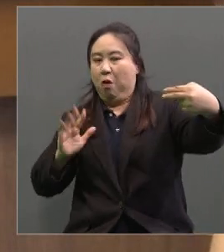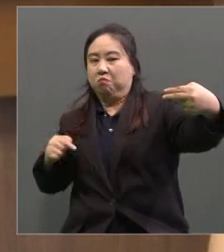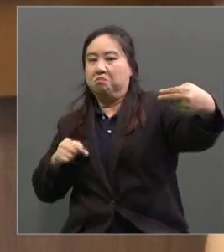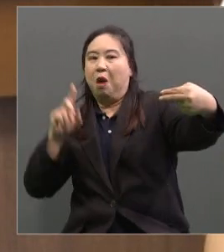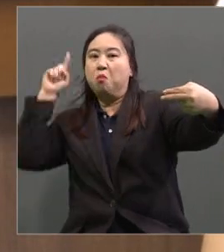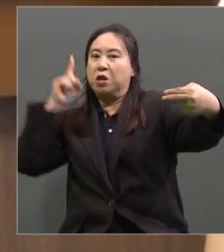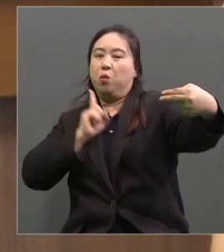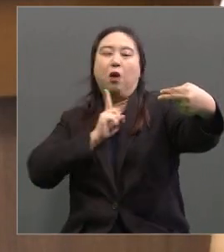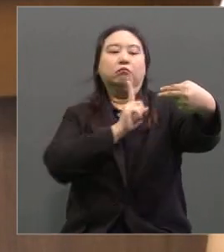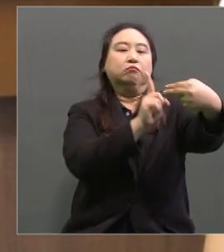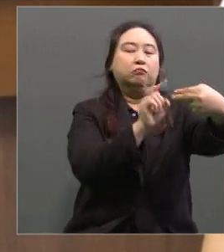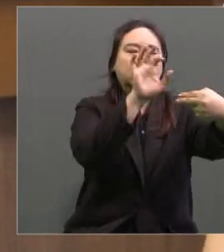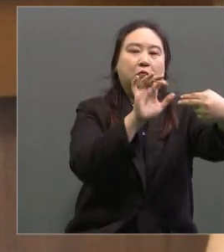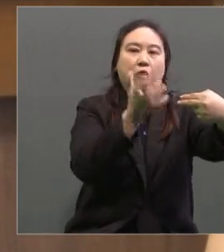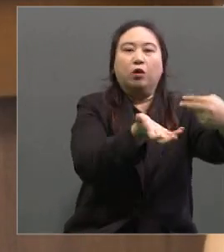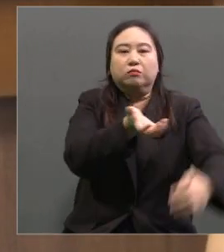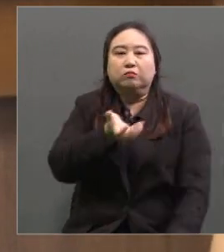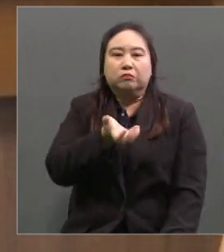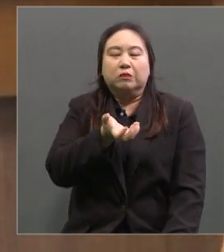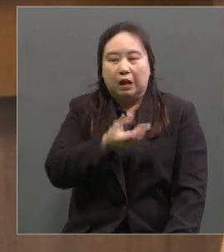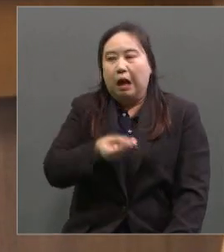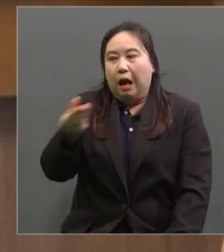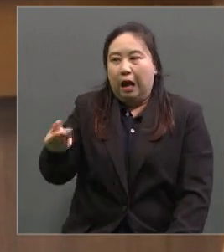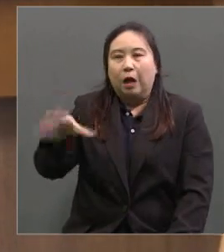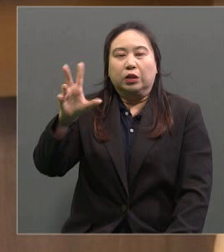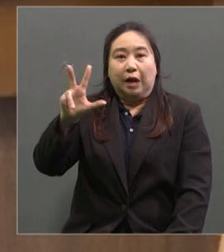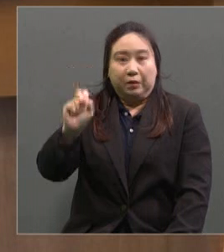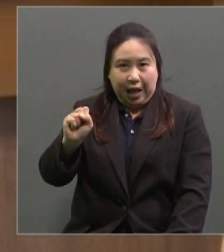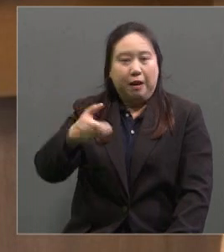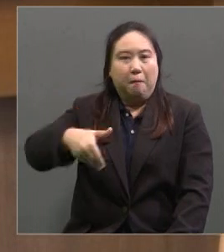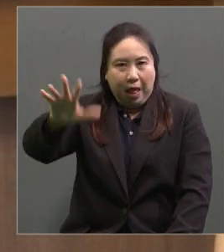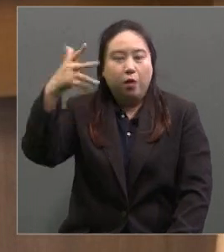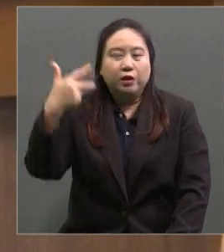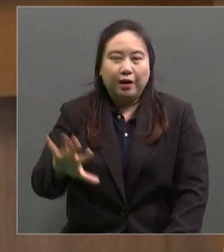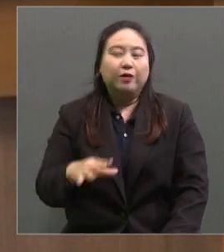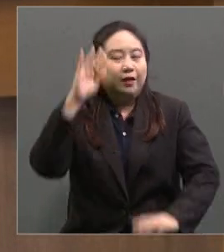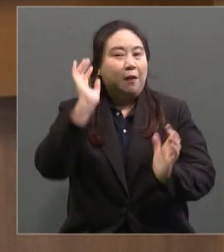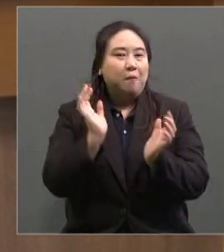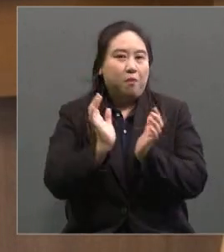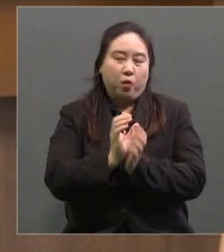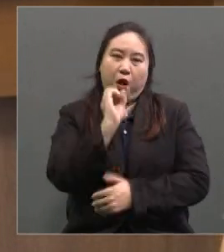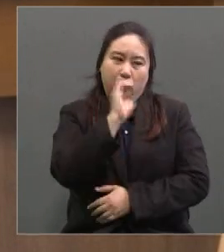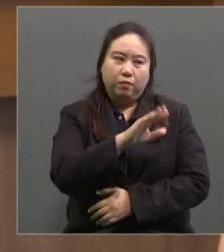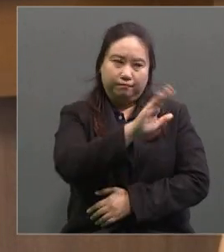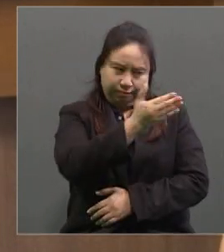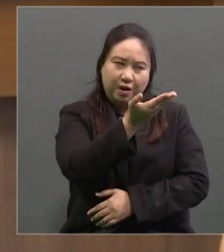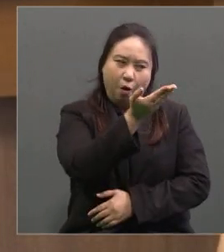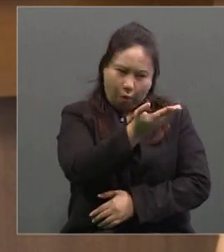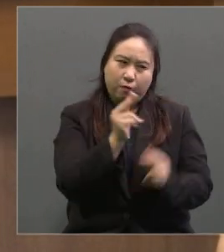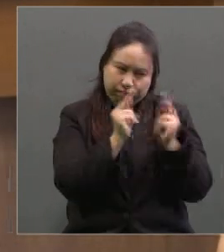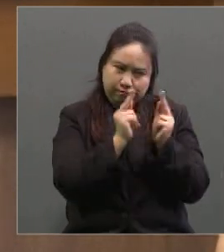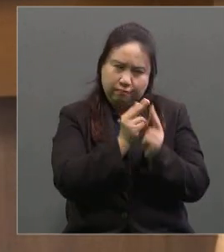ดีอันนี้อันนี้คือเรียกเงินก้อนแรกก่อนนะ 300,000แล้วต่อมาเนี่ยคนที่อ้างว่าเป็นเจ้าหน้าที่ก็มาขอร่วมหลับนอน